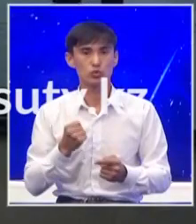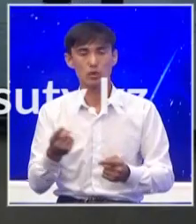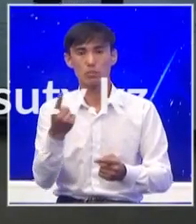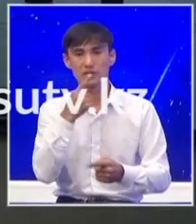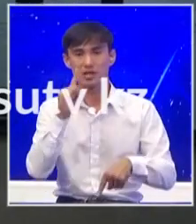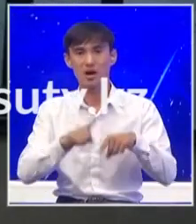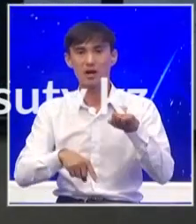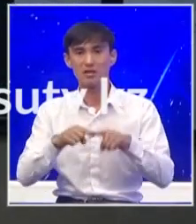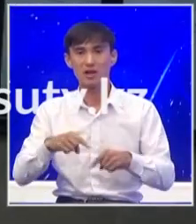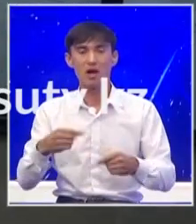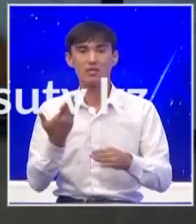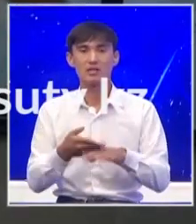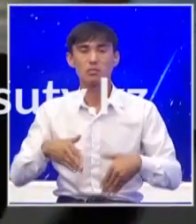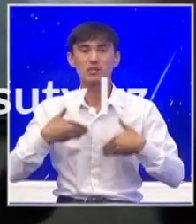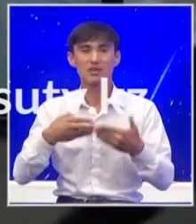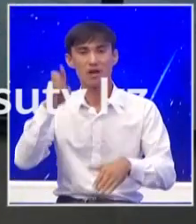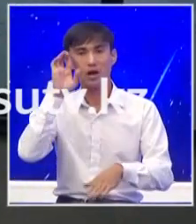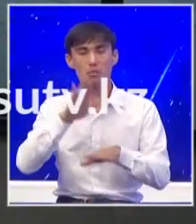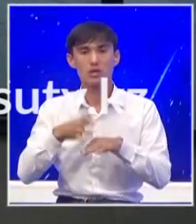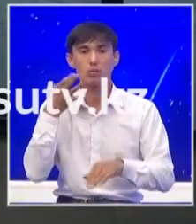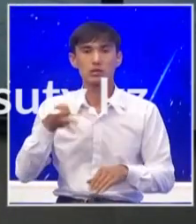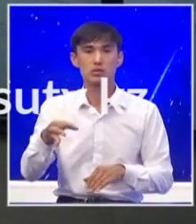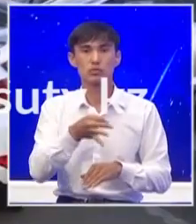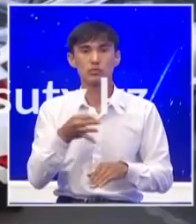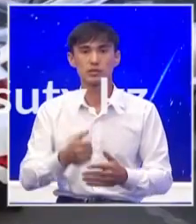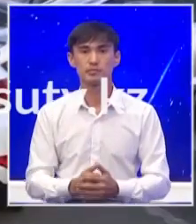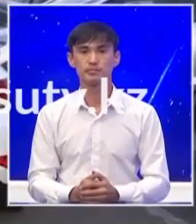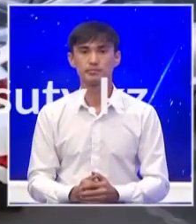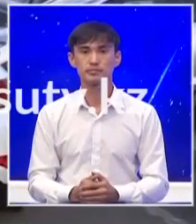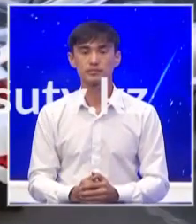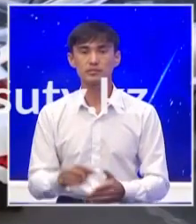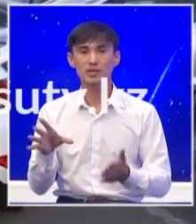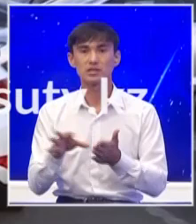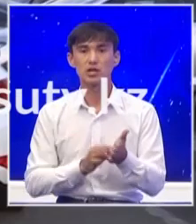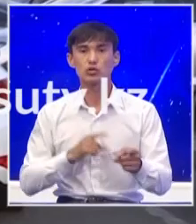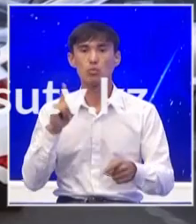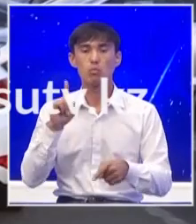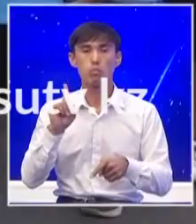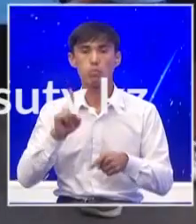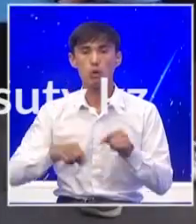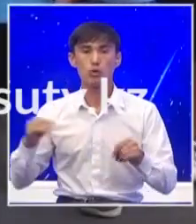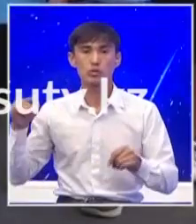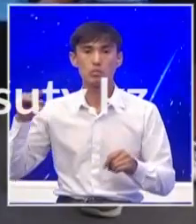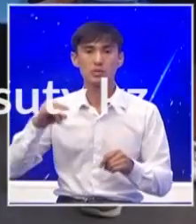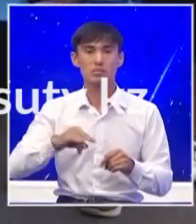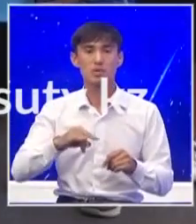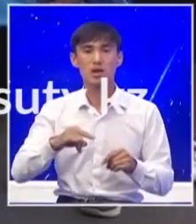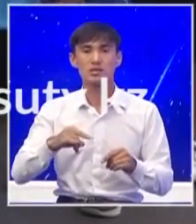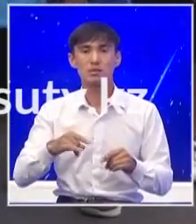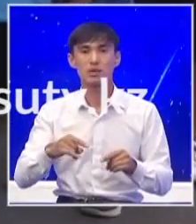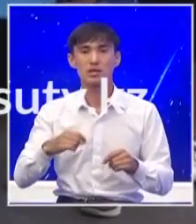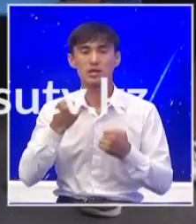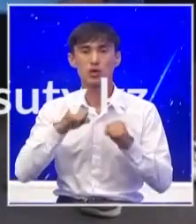близкие, родные, а также представители акимата Алматинской области. Сразу же после приземления самолета герои Олимпиады